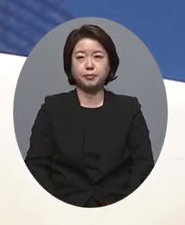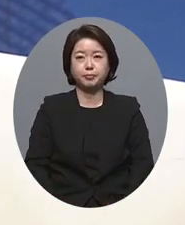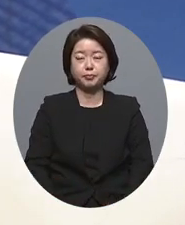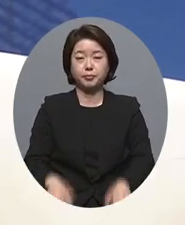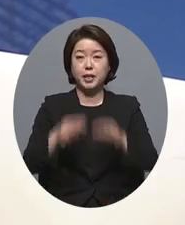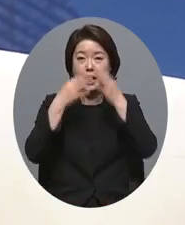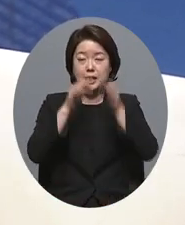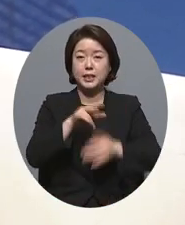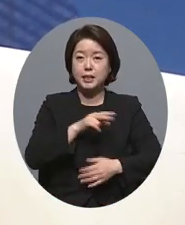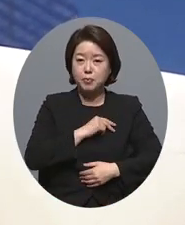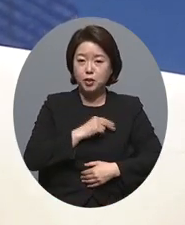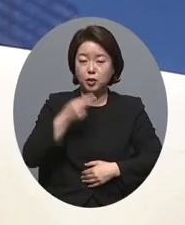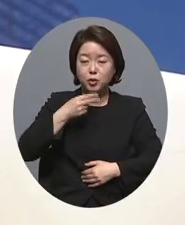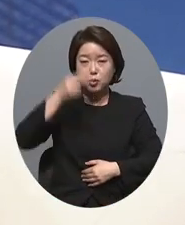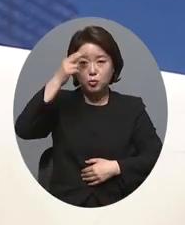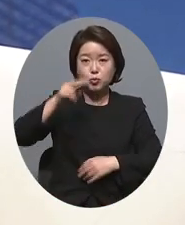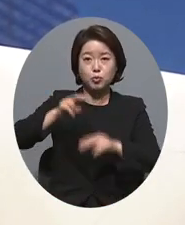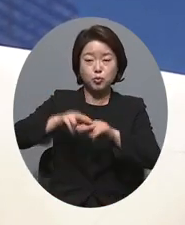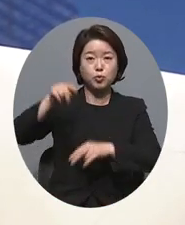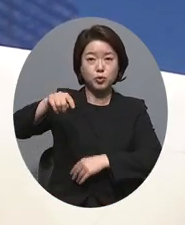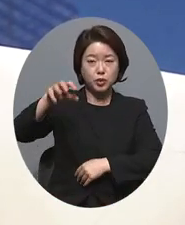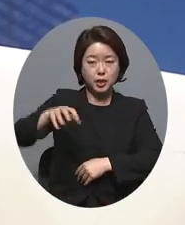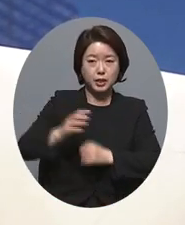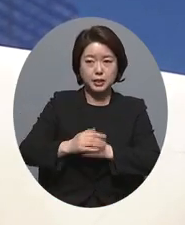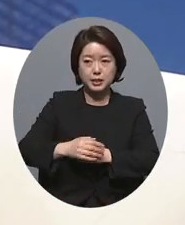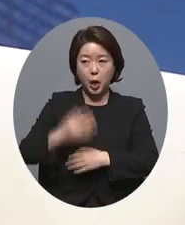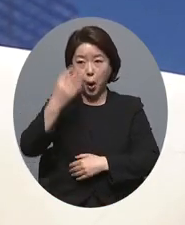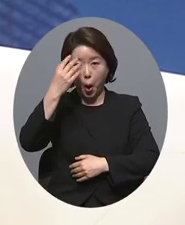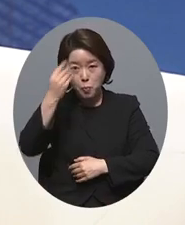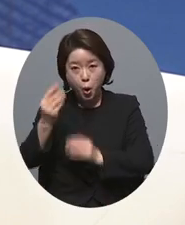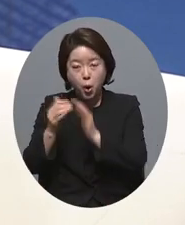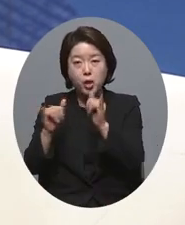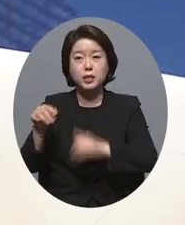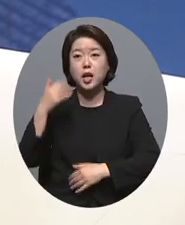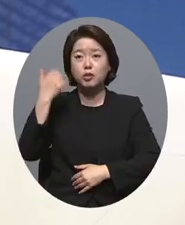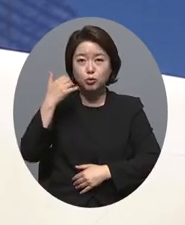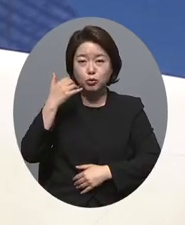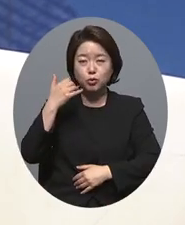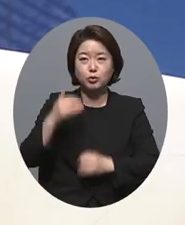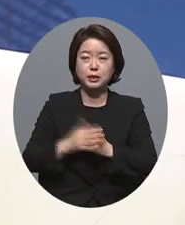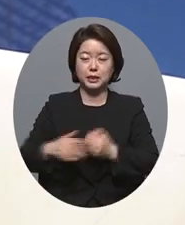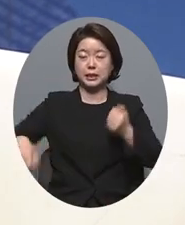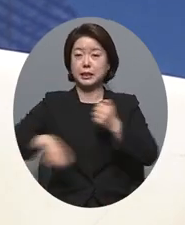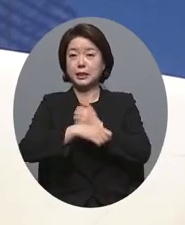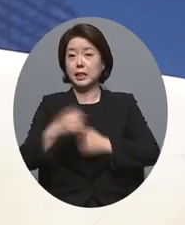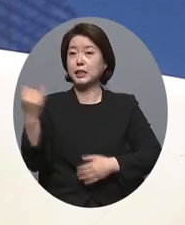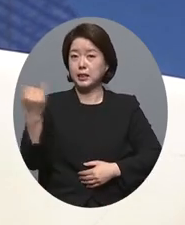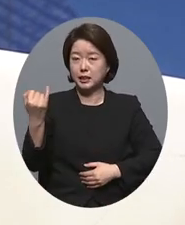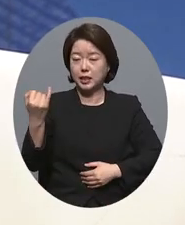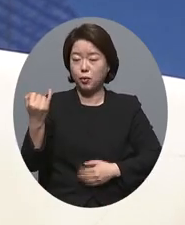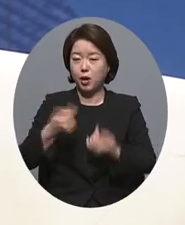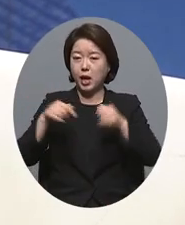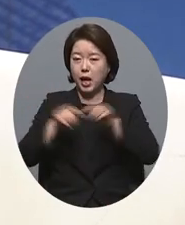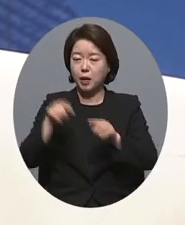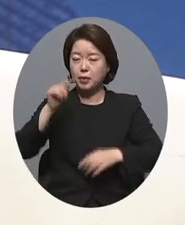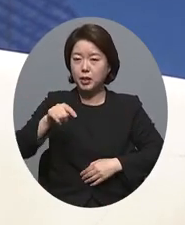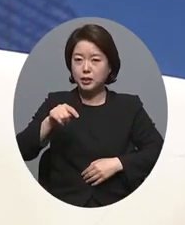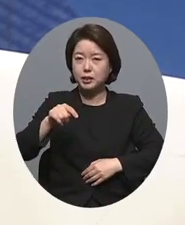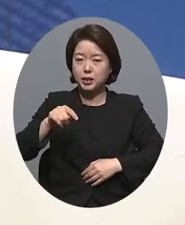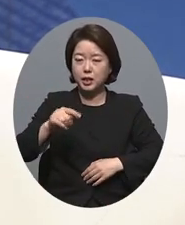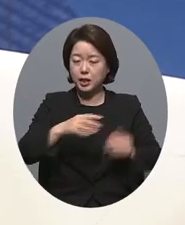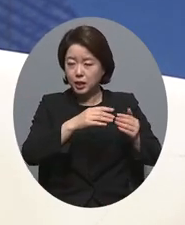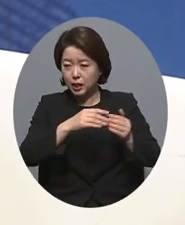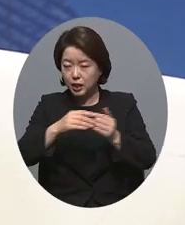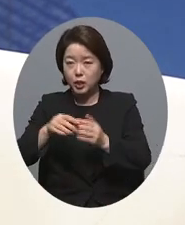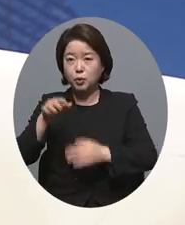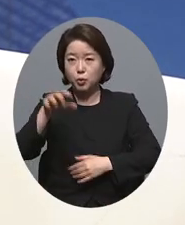의원이 술자리에서 목격자라고 주장한 사람은 이제 그 첼리스트와 함께 그 자리를 주도한 걸로 보도가